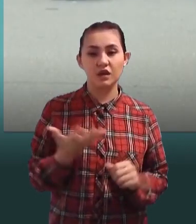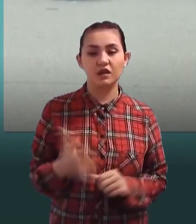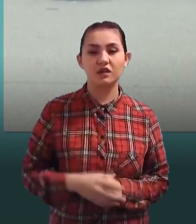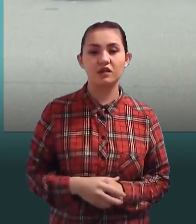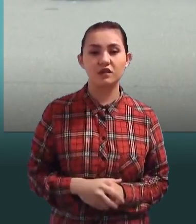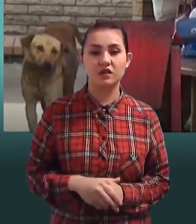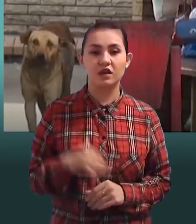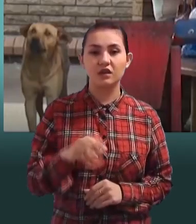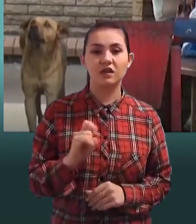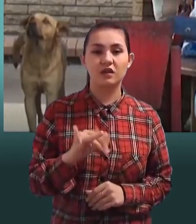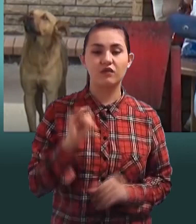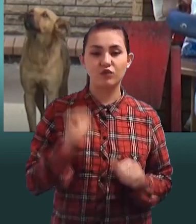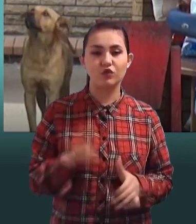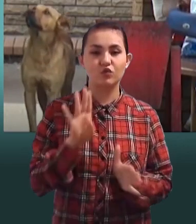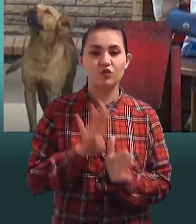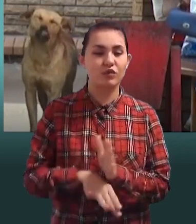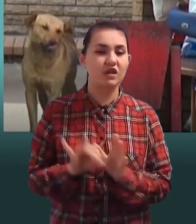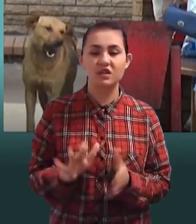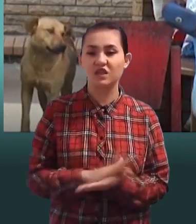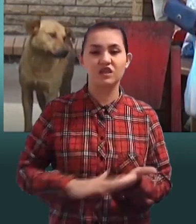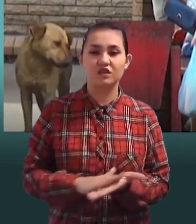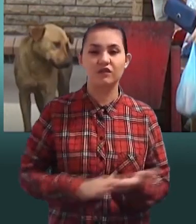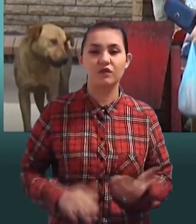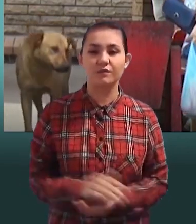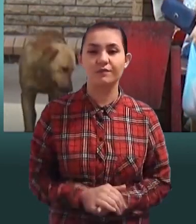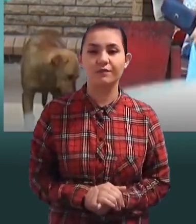тільки усугублятися, більше нічого.